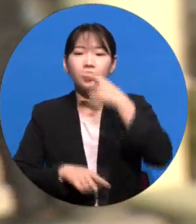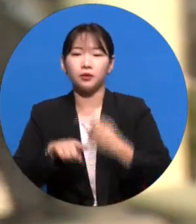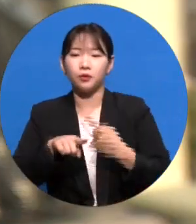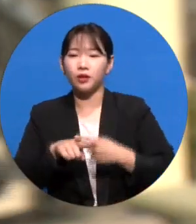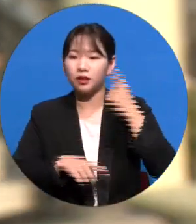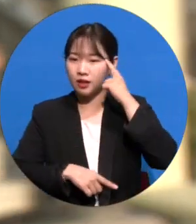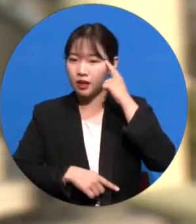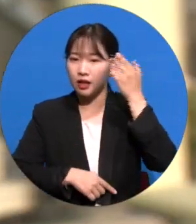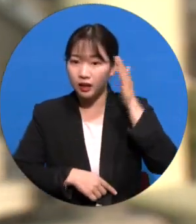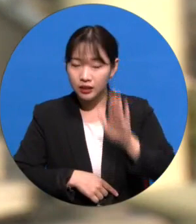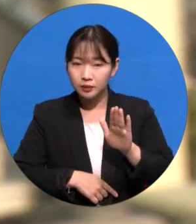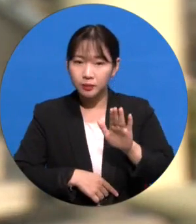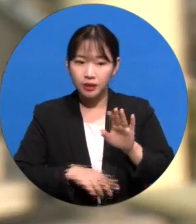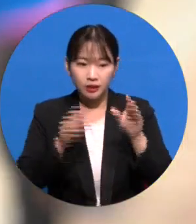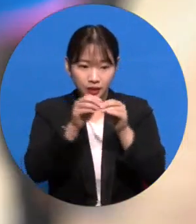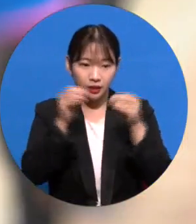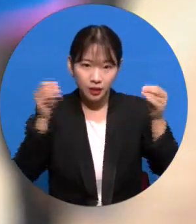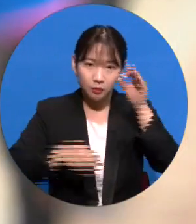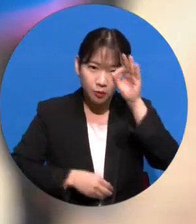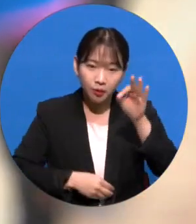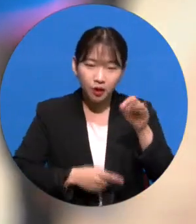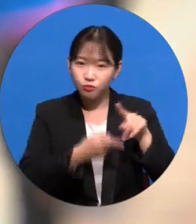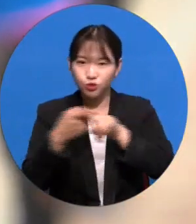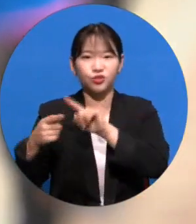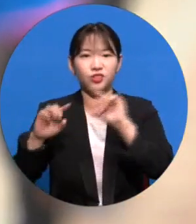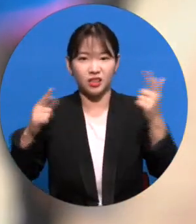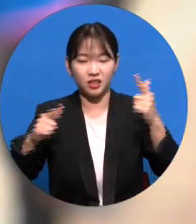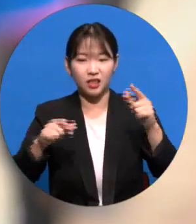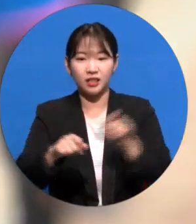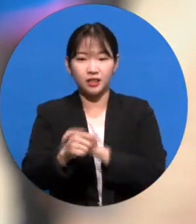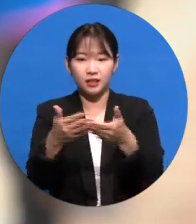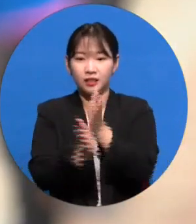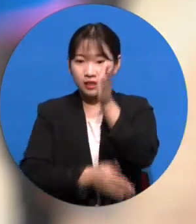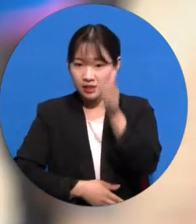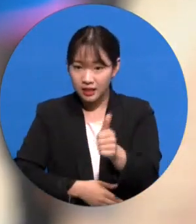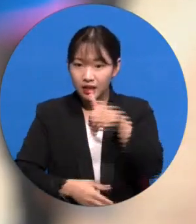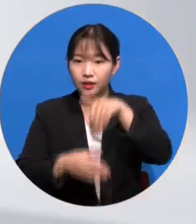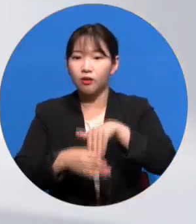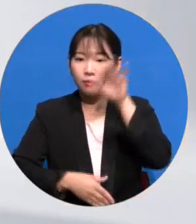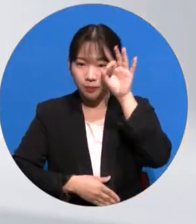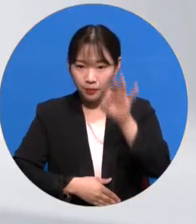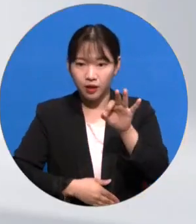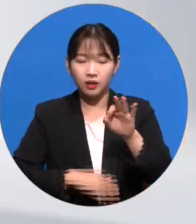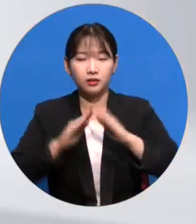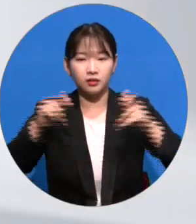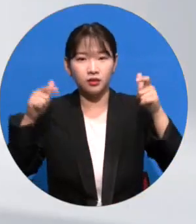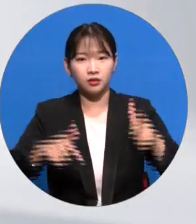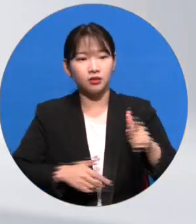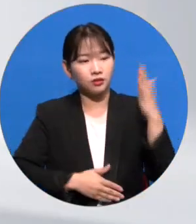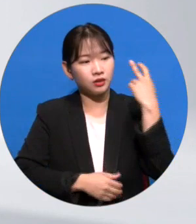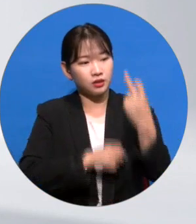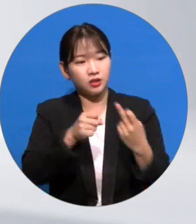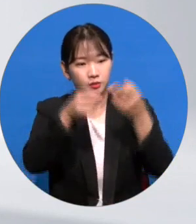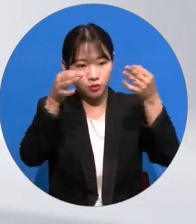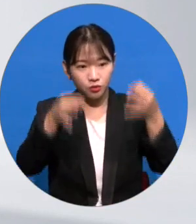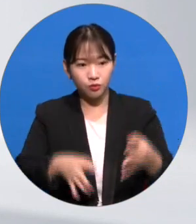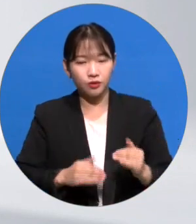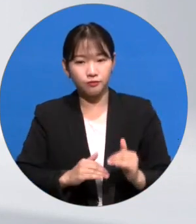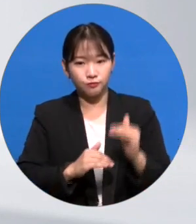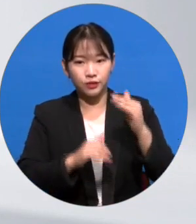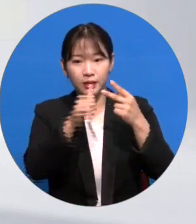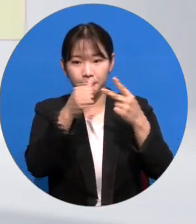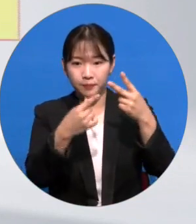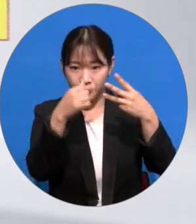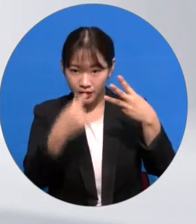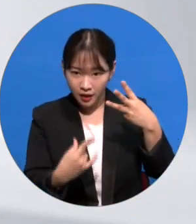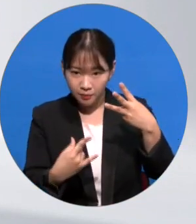보면 꼭 그런 건 아닙니다. 특히 단체장 선거가 그렇습니다. 전남에서 최근 12년간 치러진 세